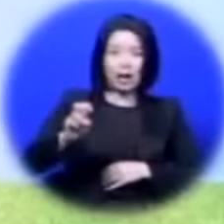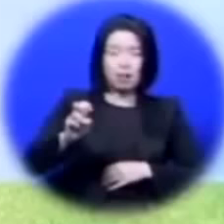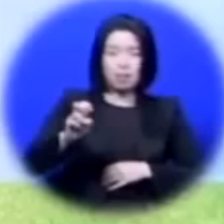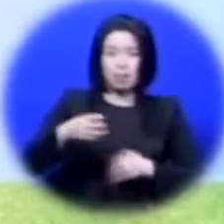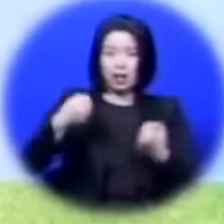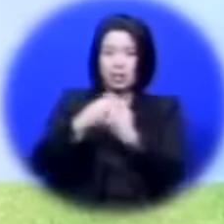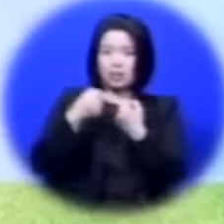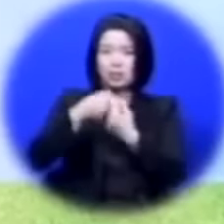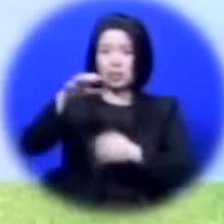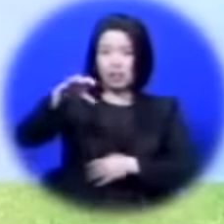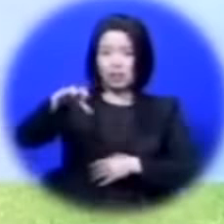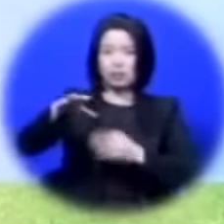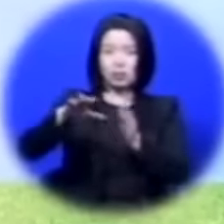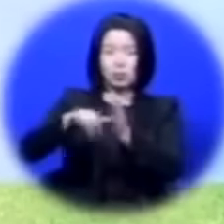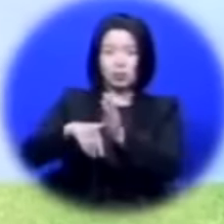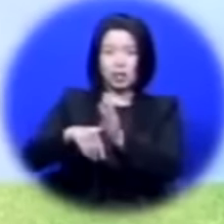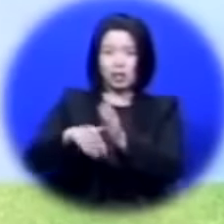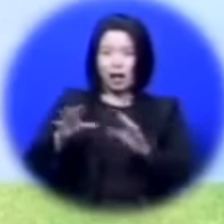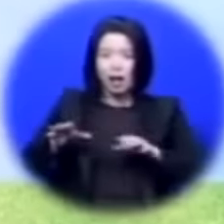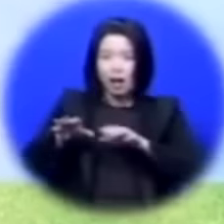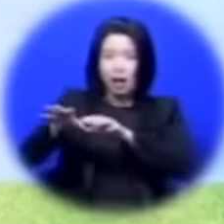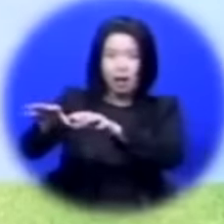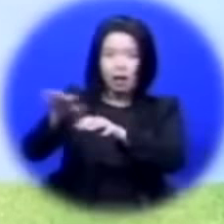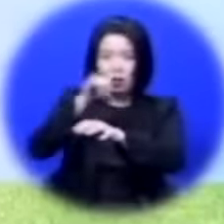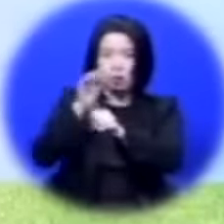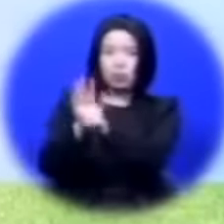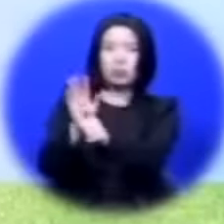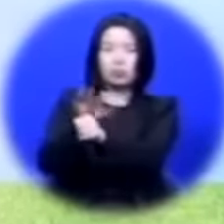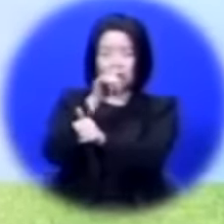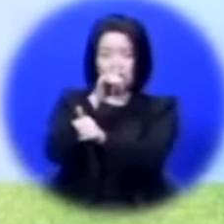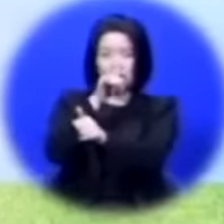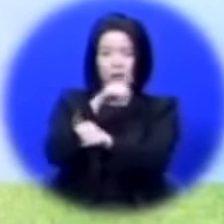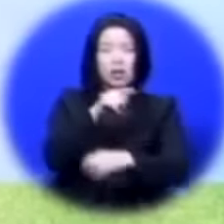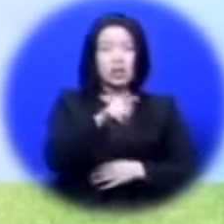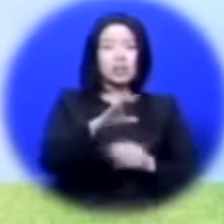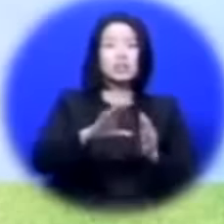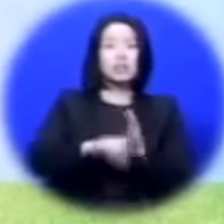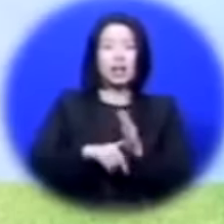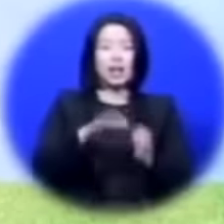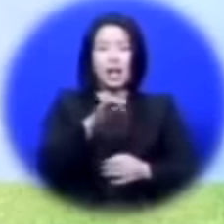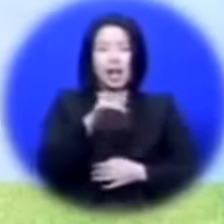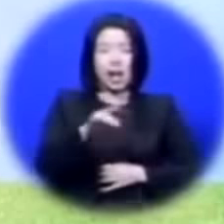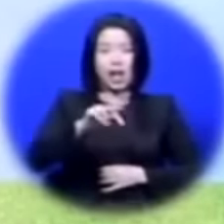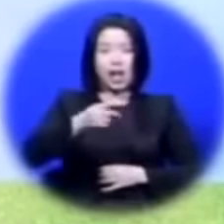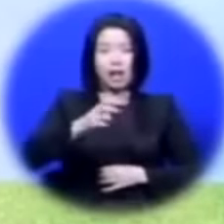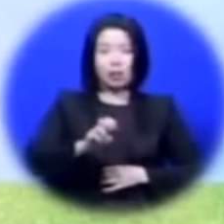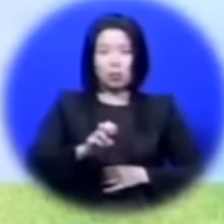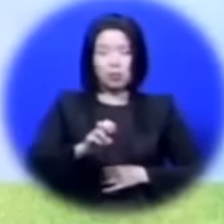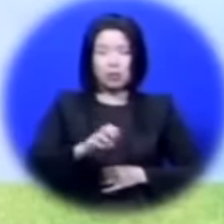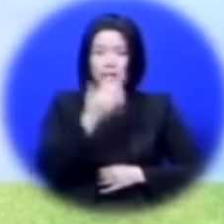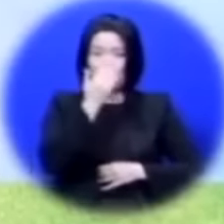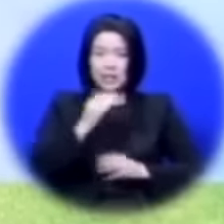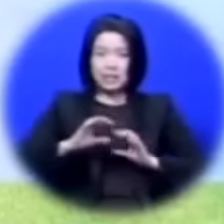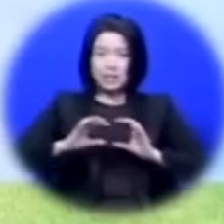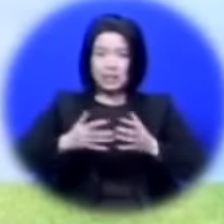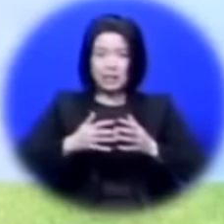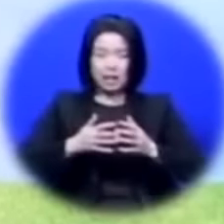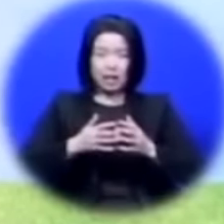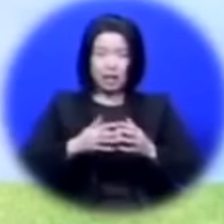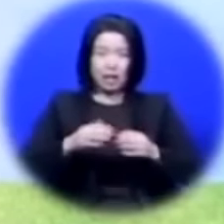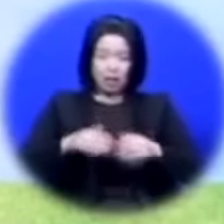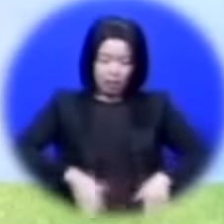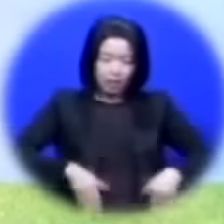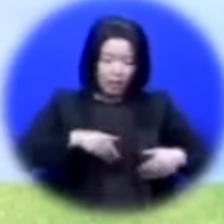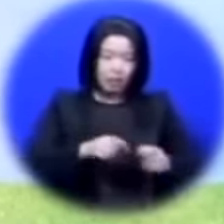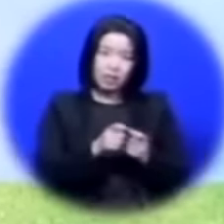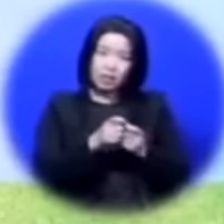되어 있었습니다 그때 에돔은이 이스라엘의 맨 남쪽에 있는 나라입니다